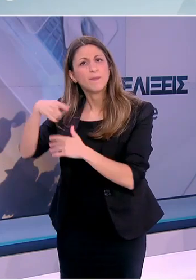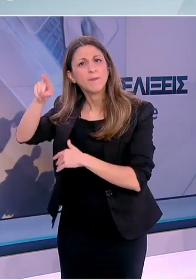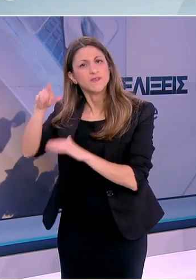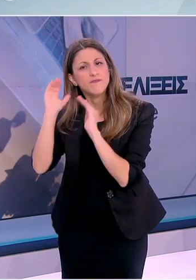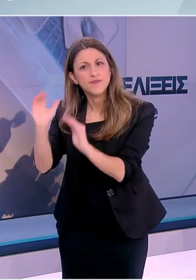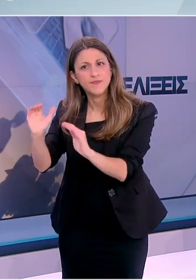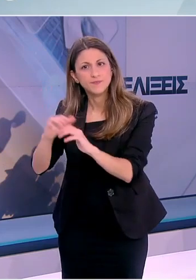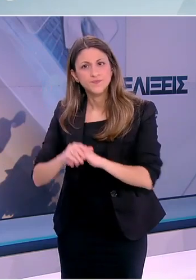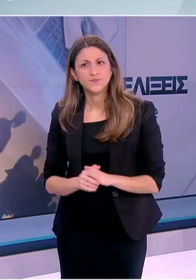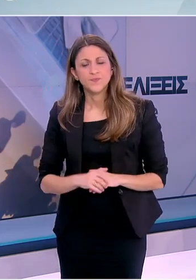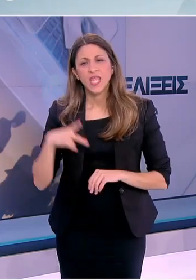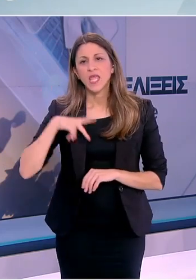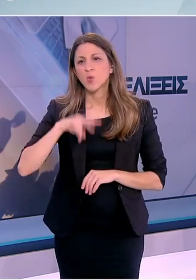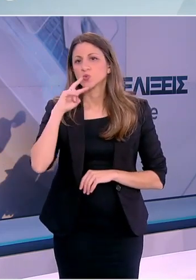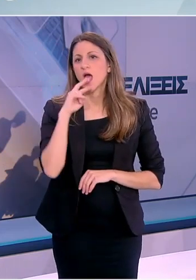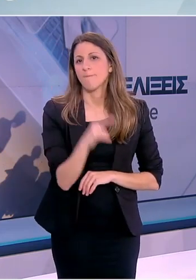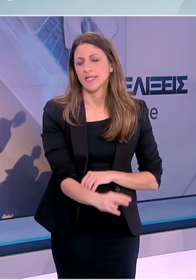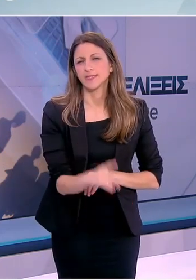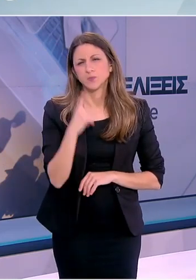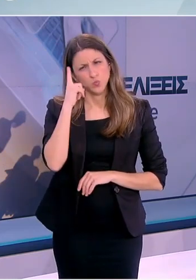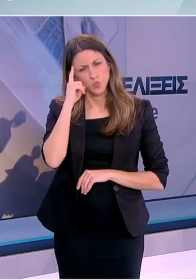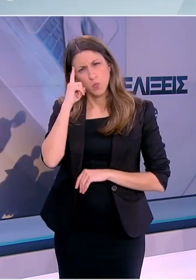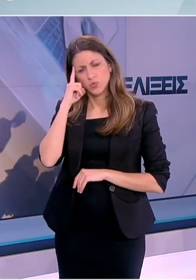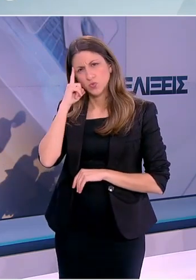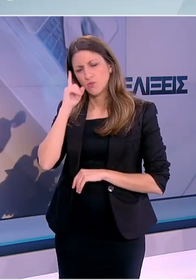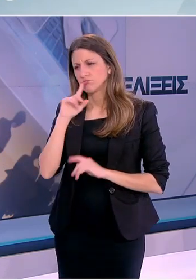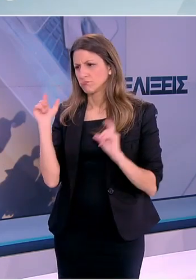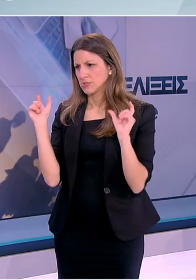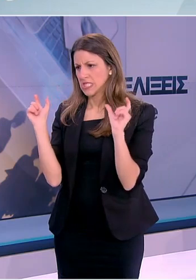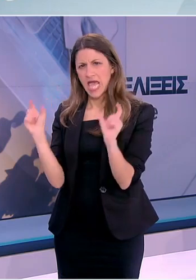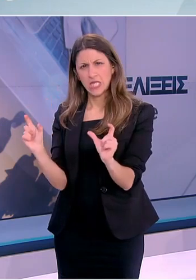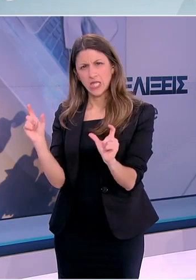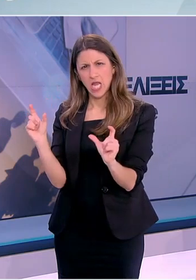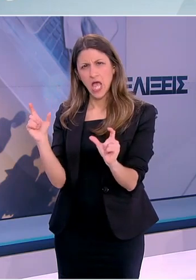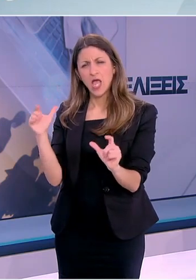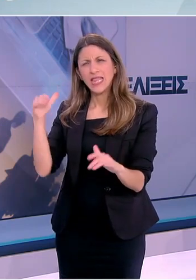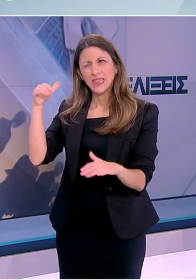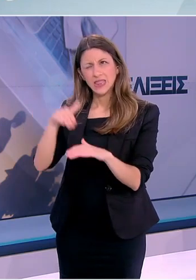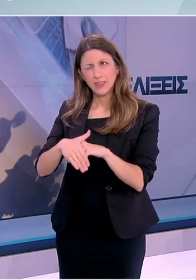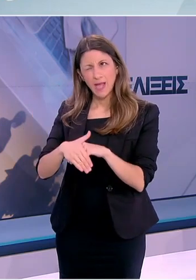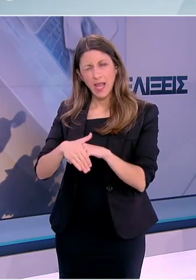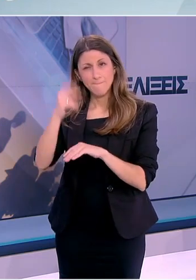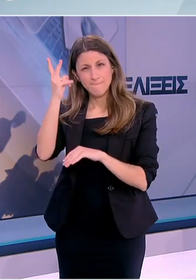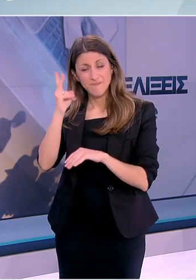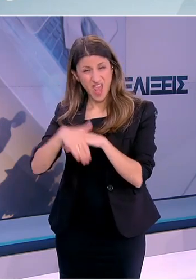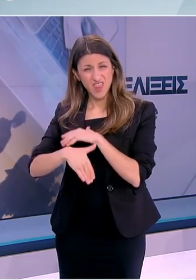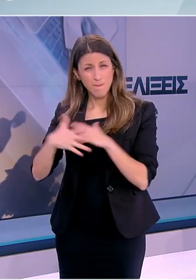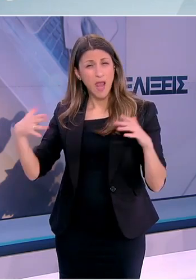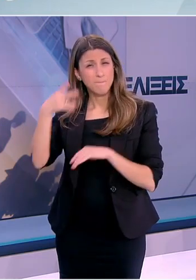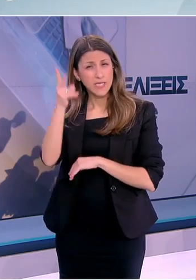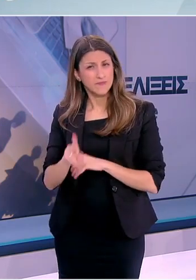Δεν παραμένουν 15 μέρες. Νομίζω η καραντίνα τελειώνει τα μεσάνυχτα της Μεγάλης Παρασκευής.